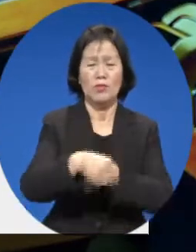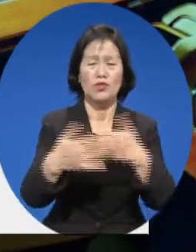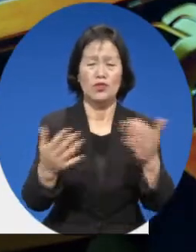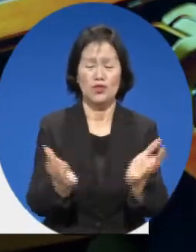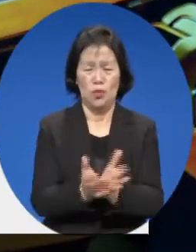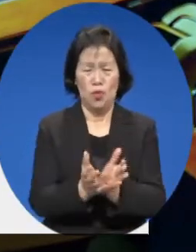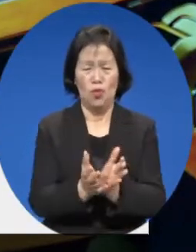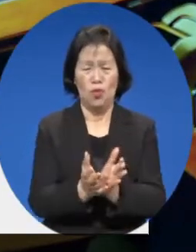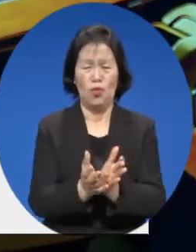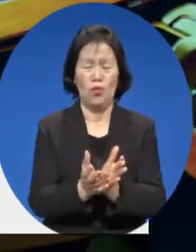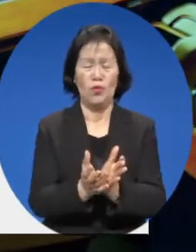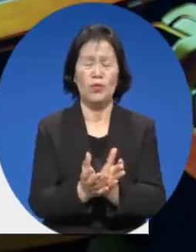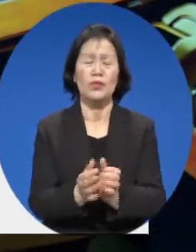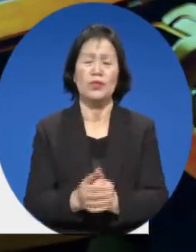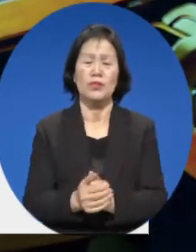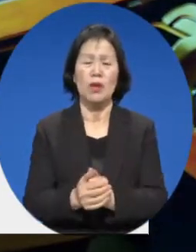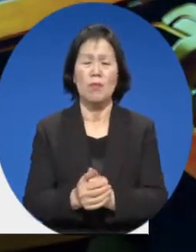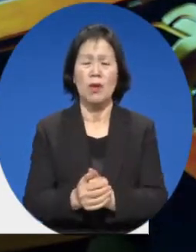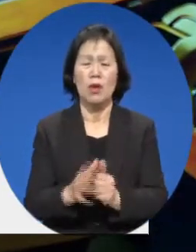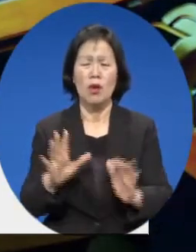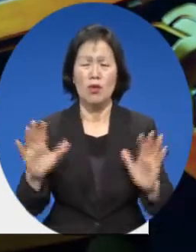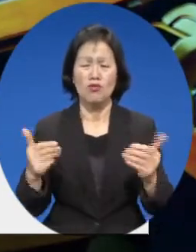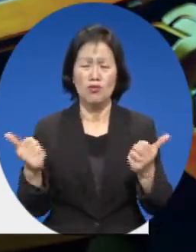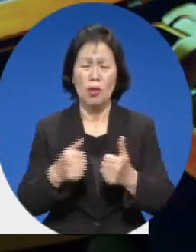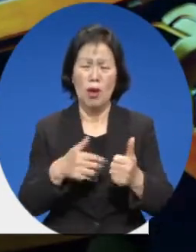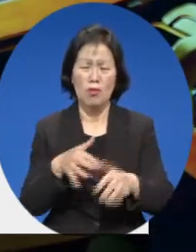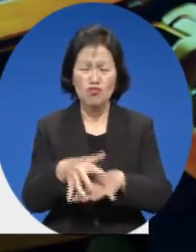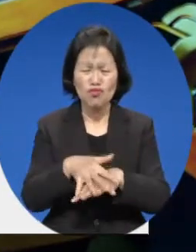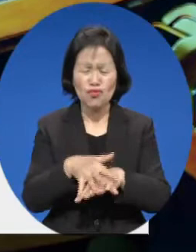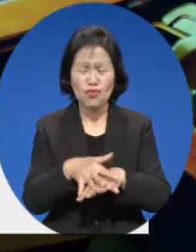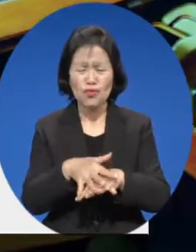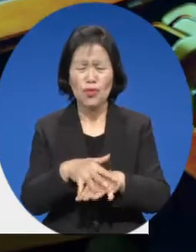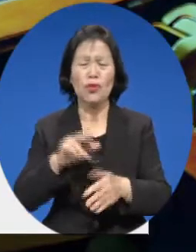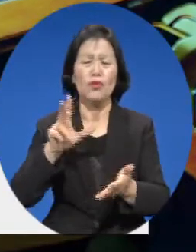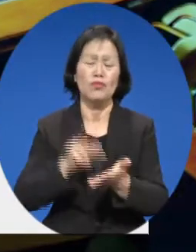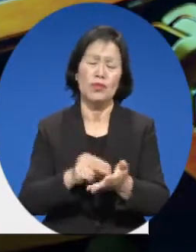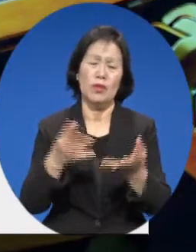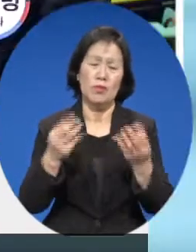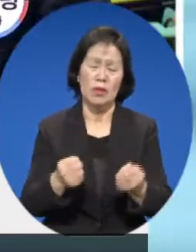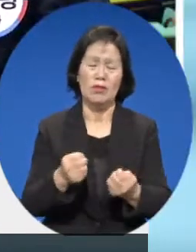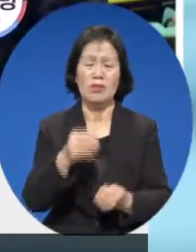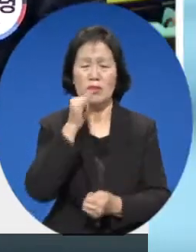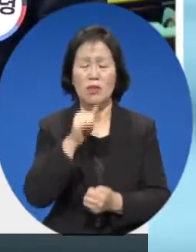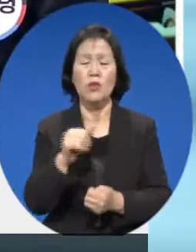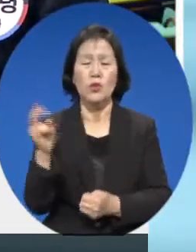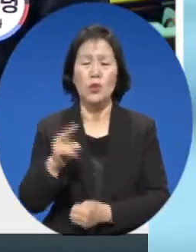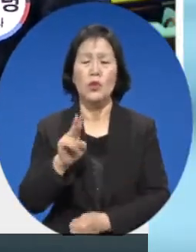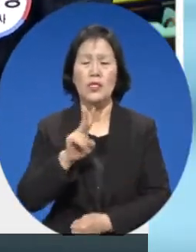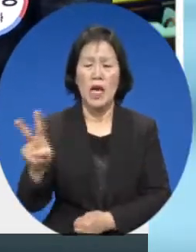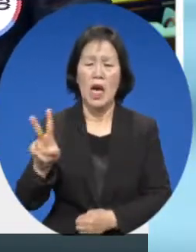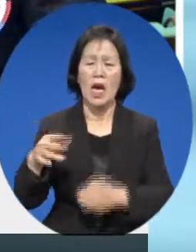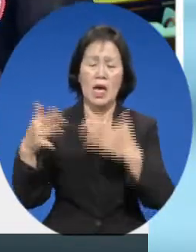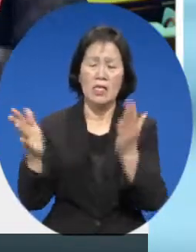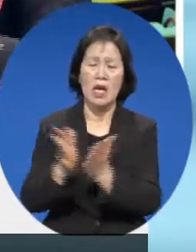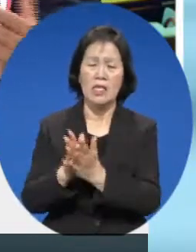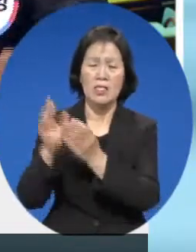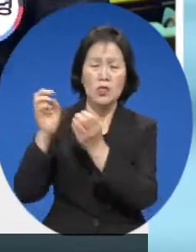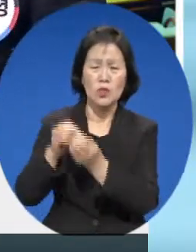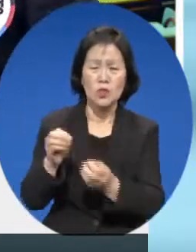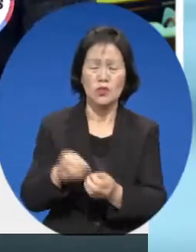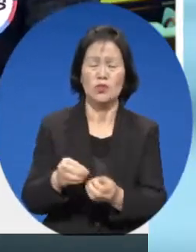의 난항 있어 짠 씁니까 또 원구성 하면서 특히 야당 같은 경우에는 전통적으로 거의 불 문법적으로 이제